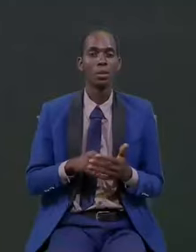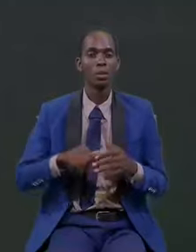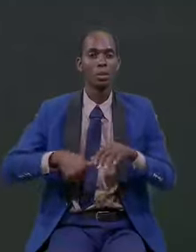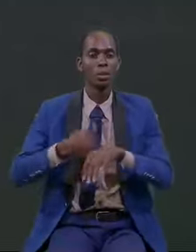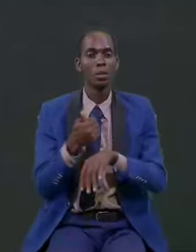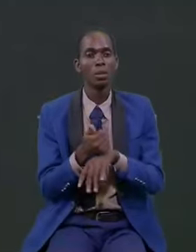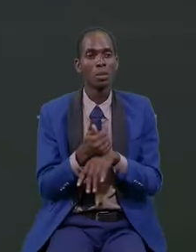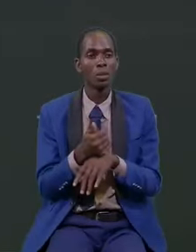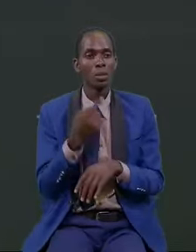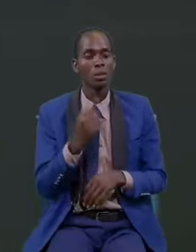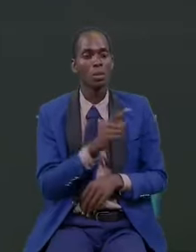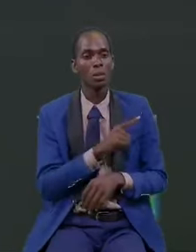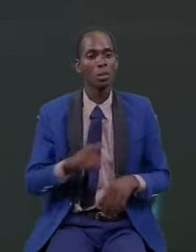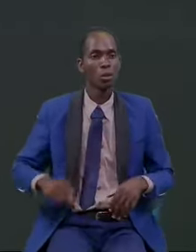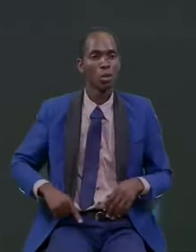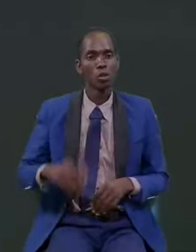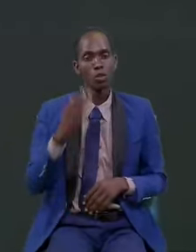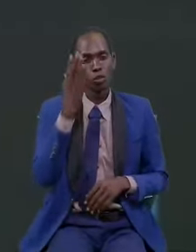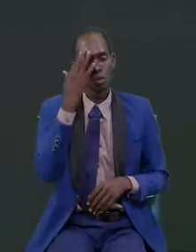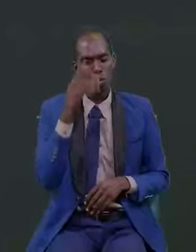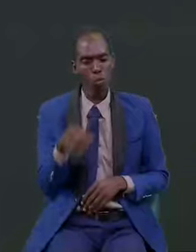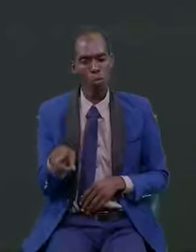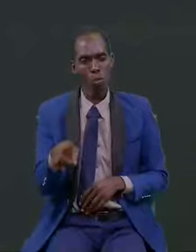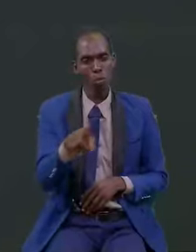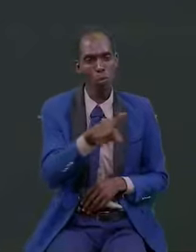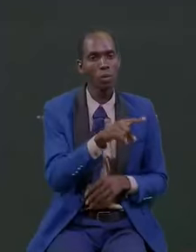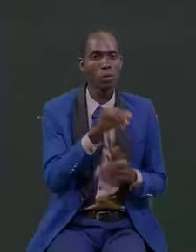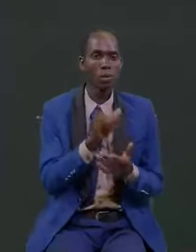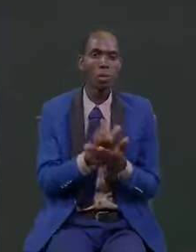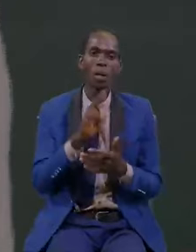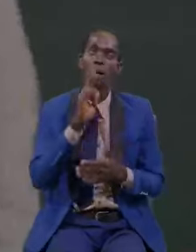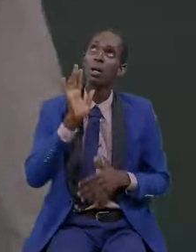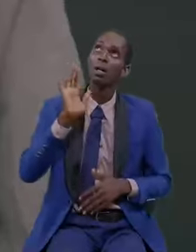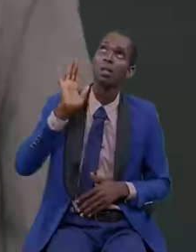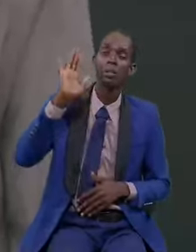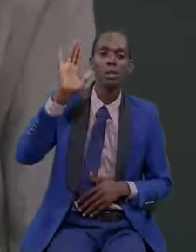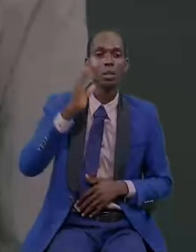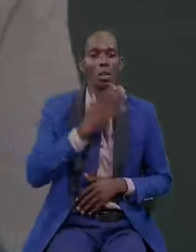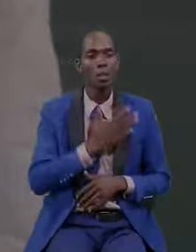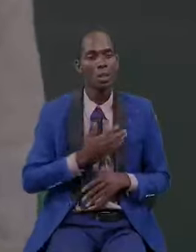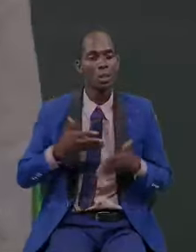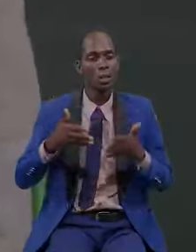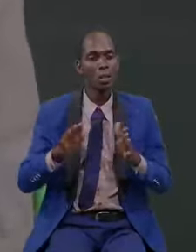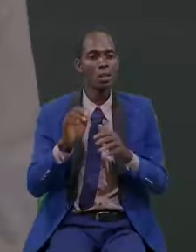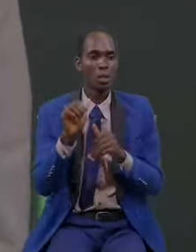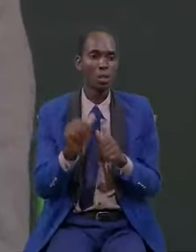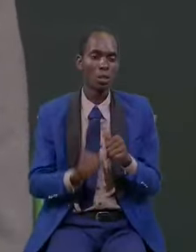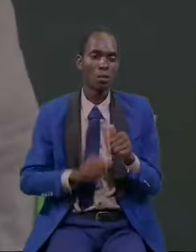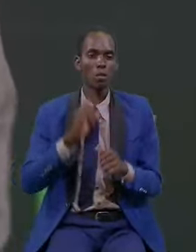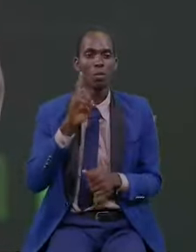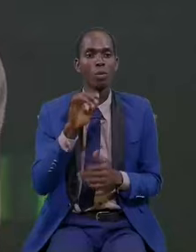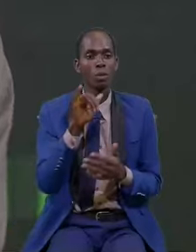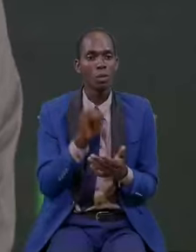servent de sceau. Le Seigneur connaît ceux qui lui appartiennent, et quiconque